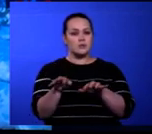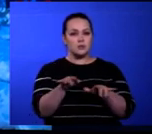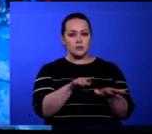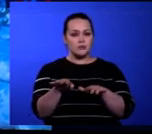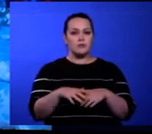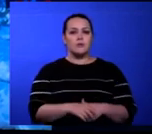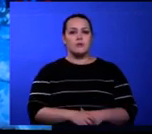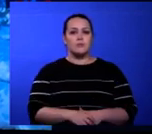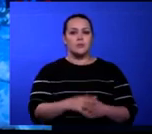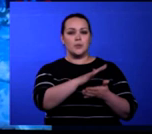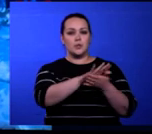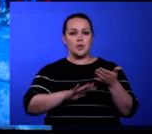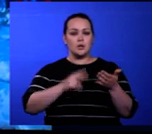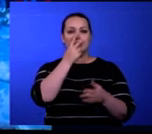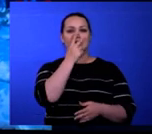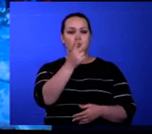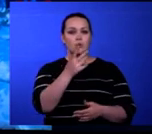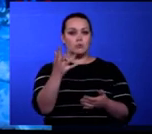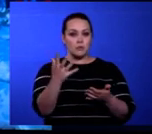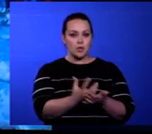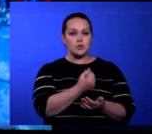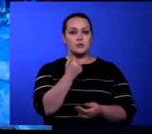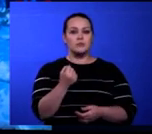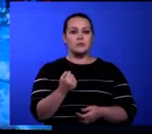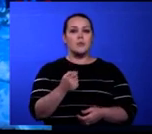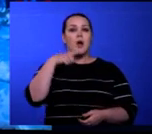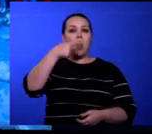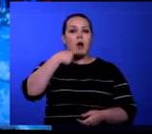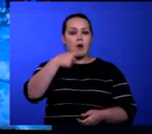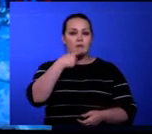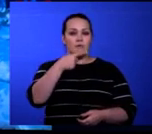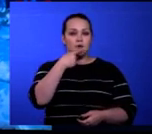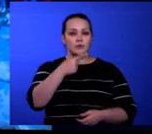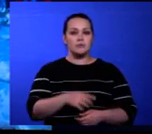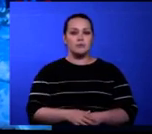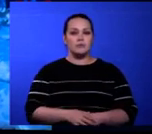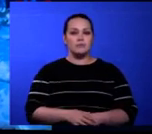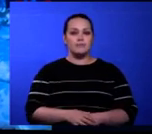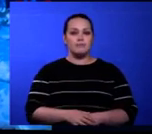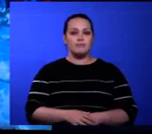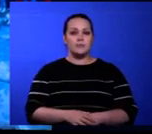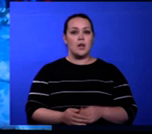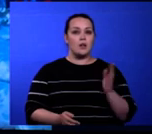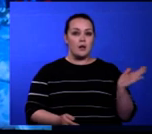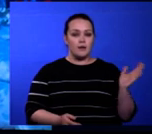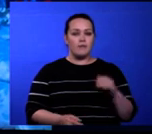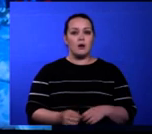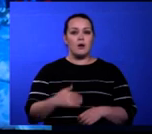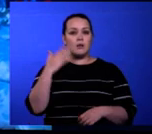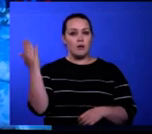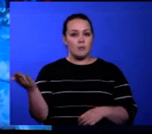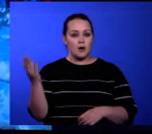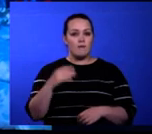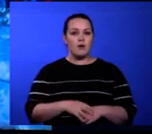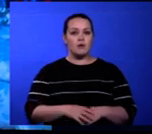смотрим. Нашли. Проговариваем. Налево, направо.